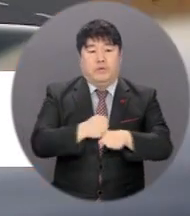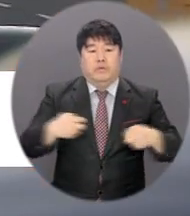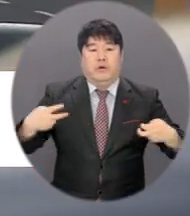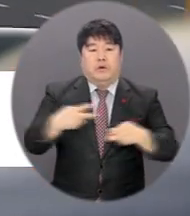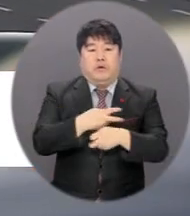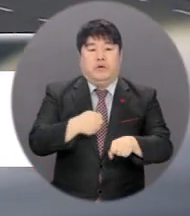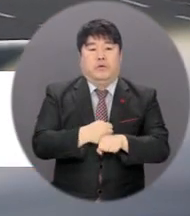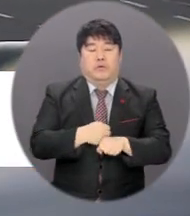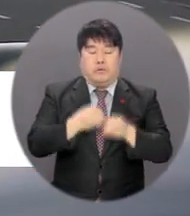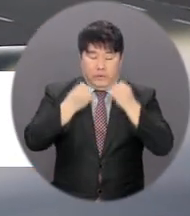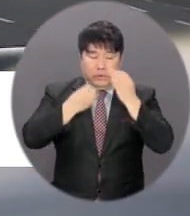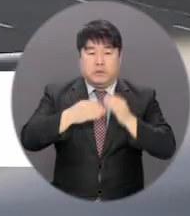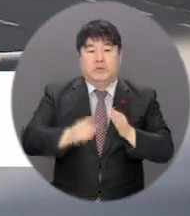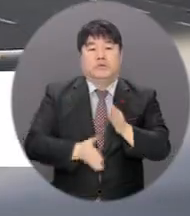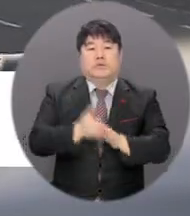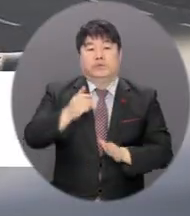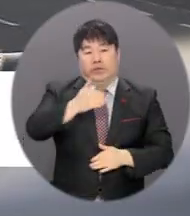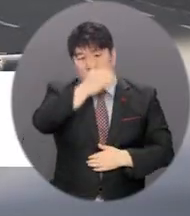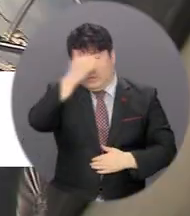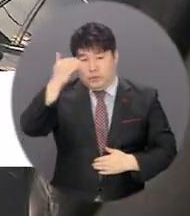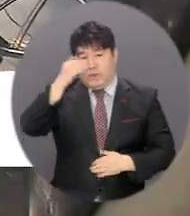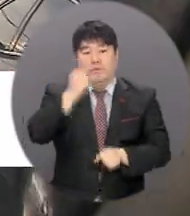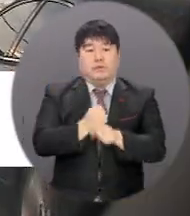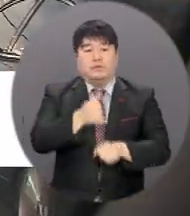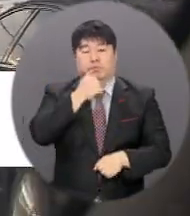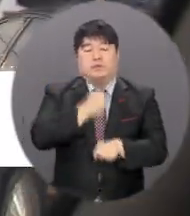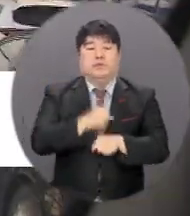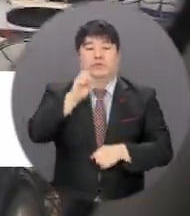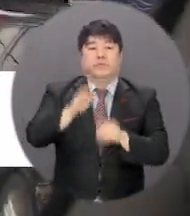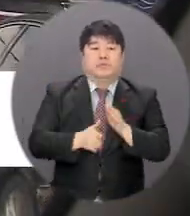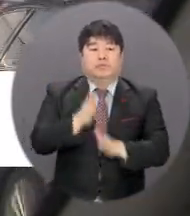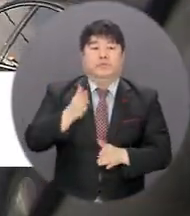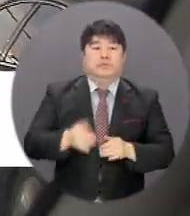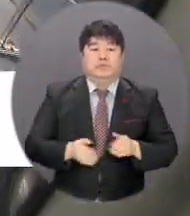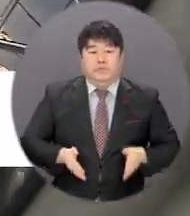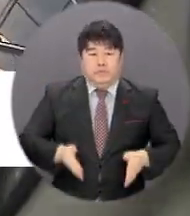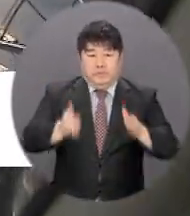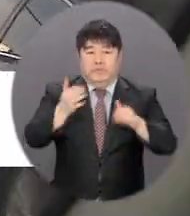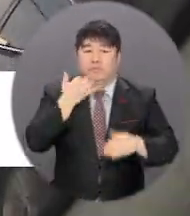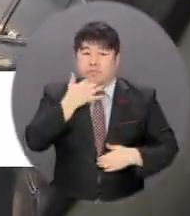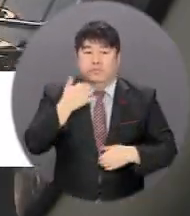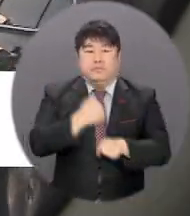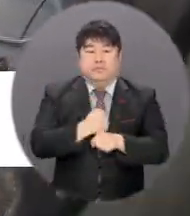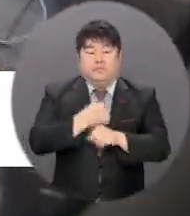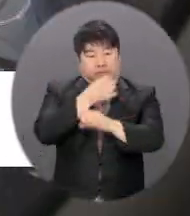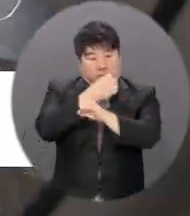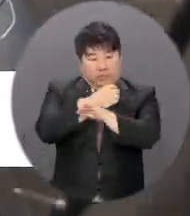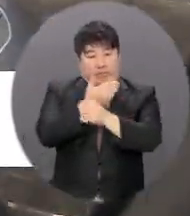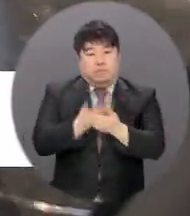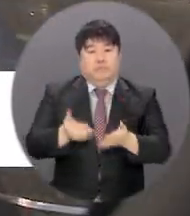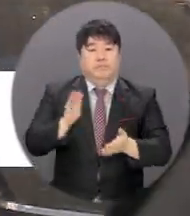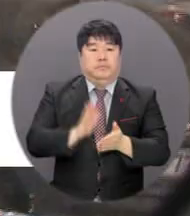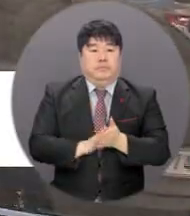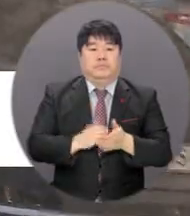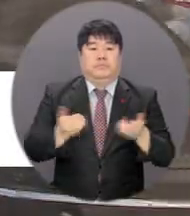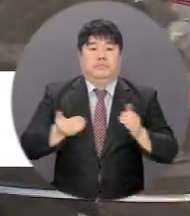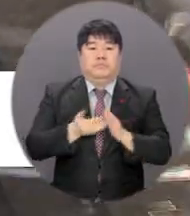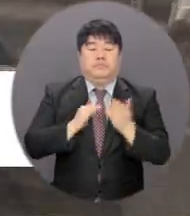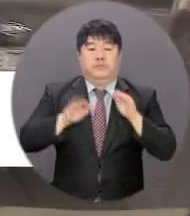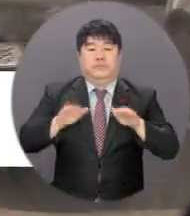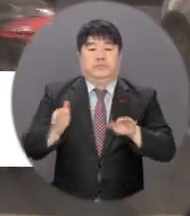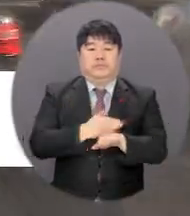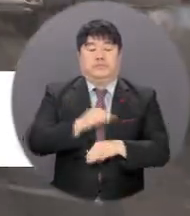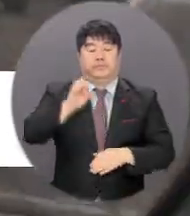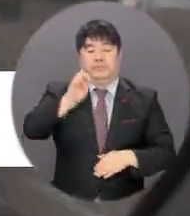도심 풍경을 연출하고 있습니다. 광주시는 차선 도색과 신호등 정비 등의 작업을 거쳐 오늘부터